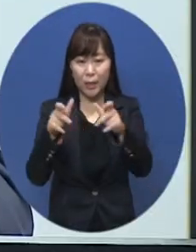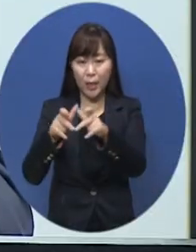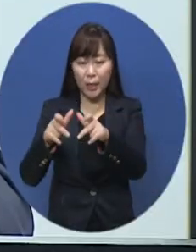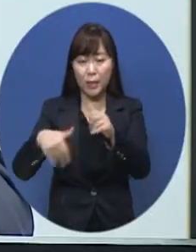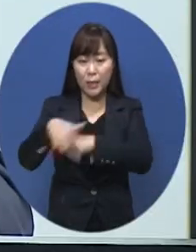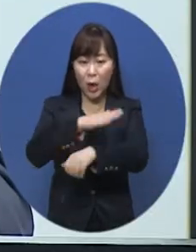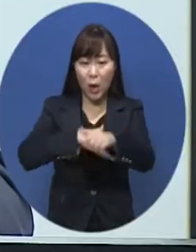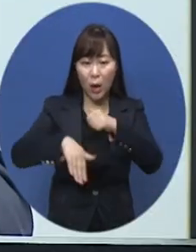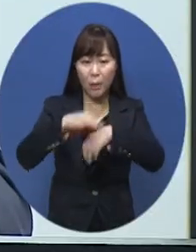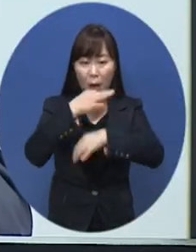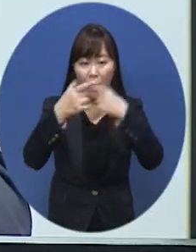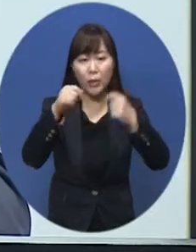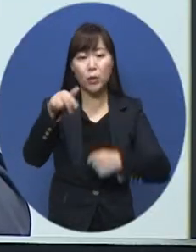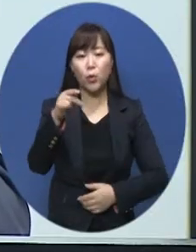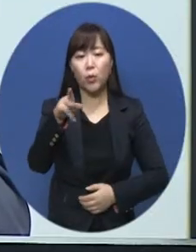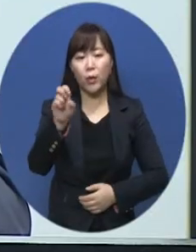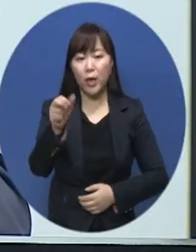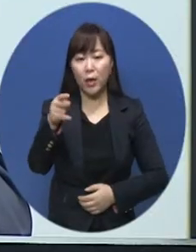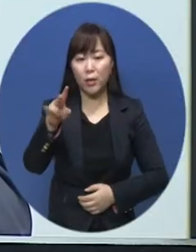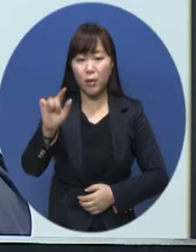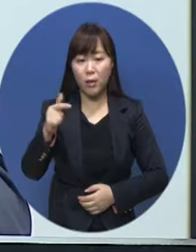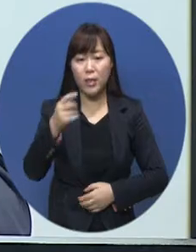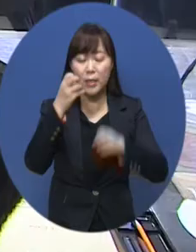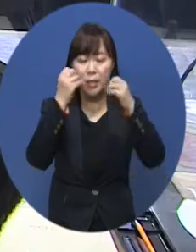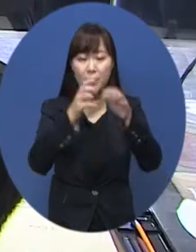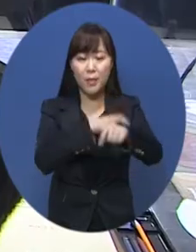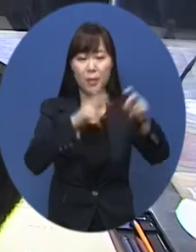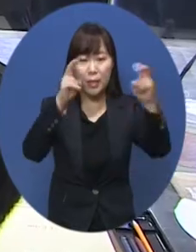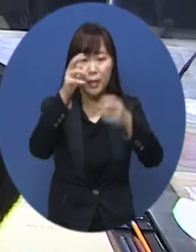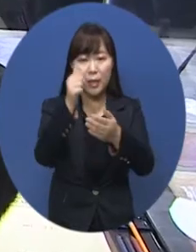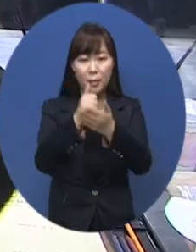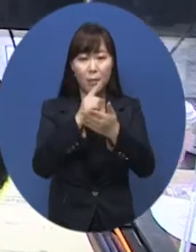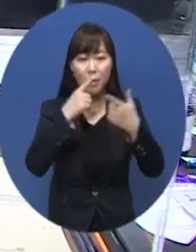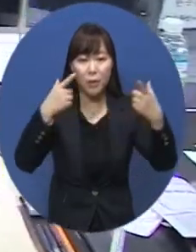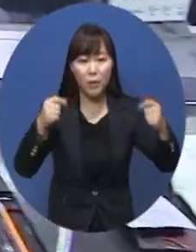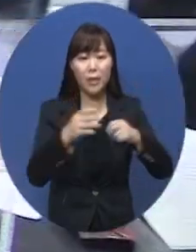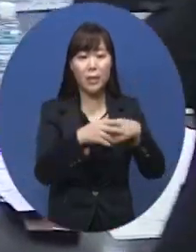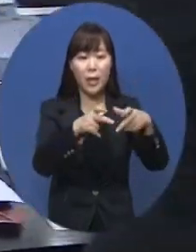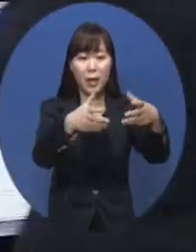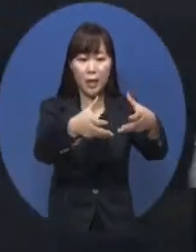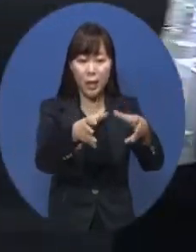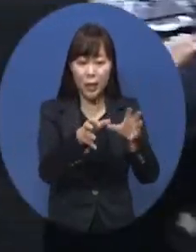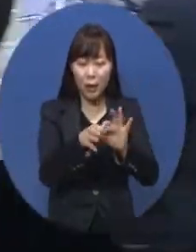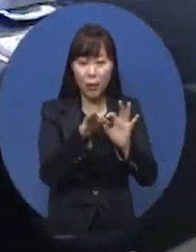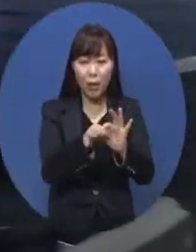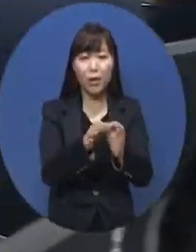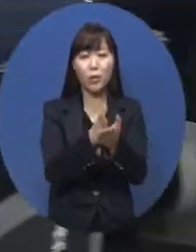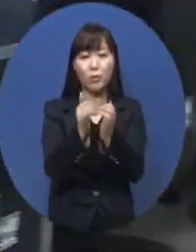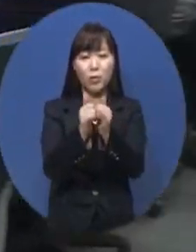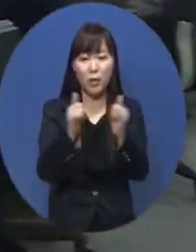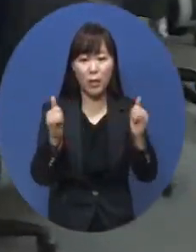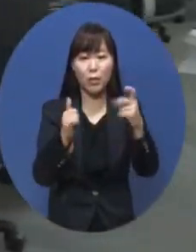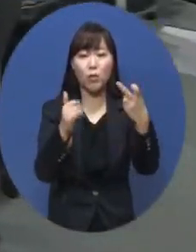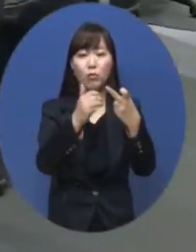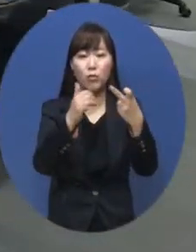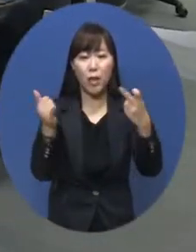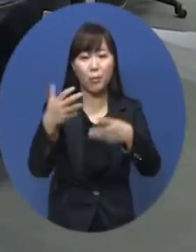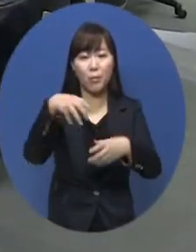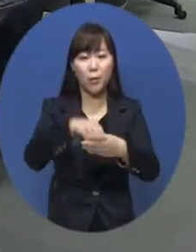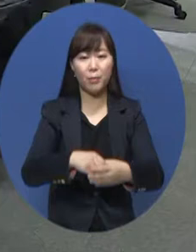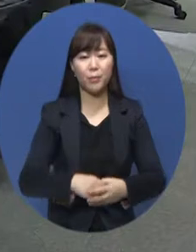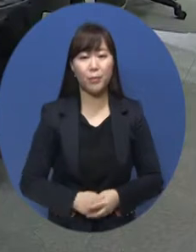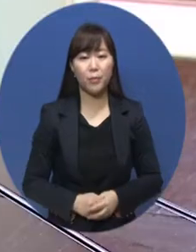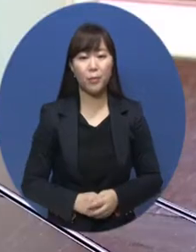강조하는 조양현 신임 이사장의 의견을 반영해 장애계 인사 6명 등 각 분야 전문가 총 12명이